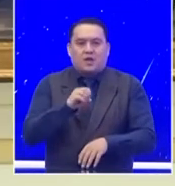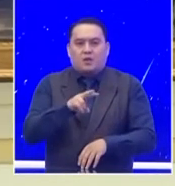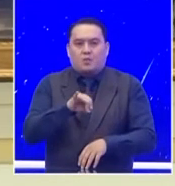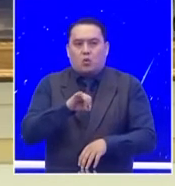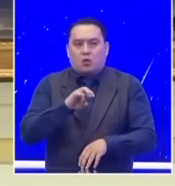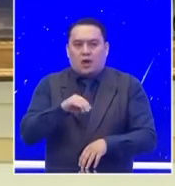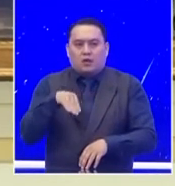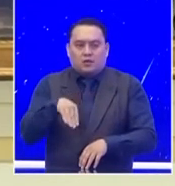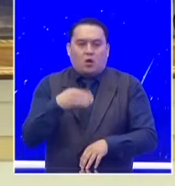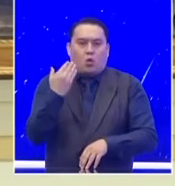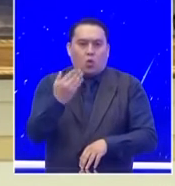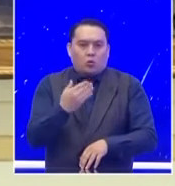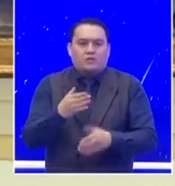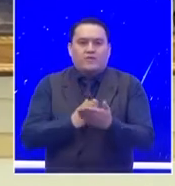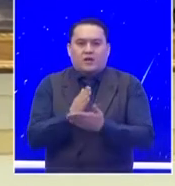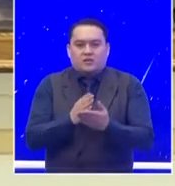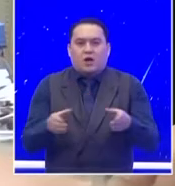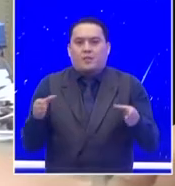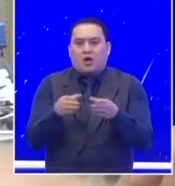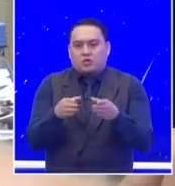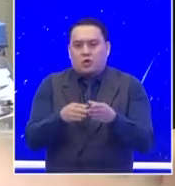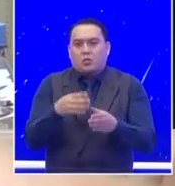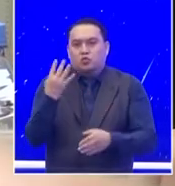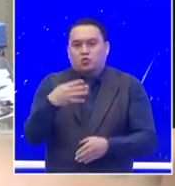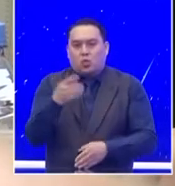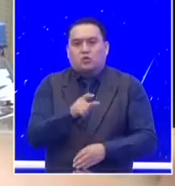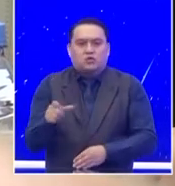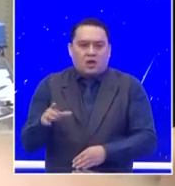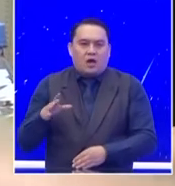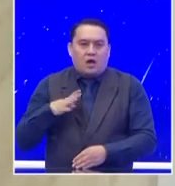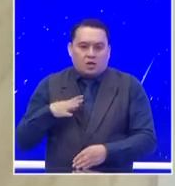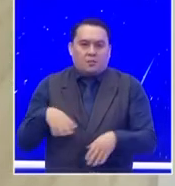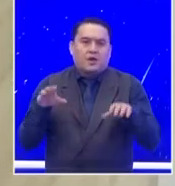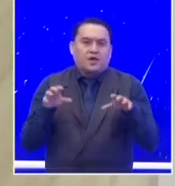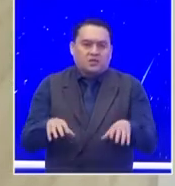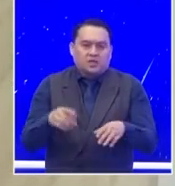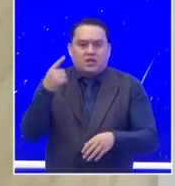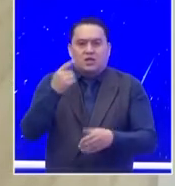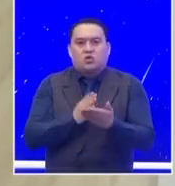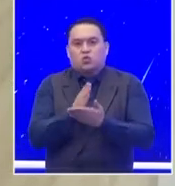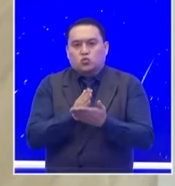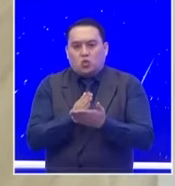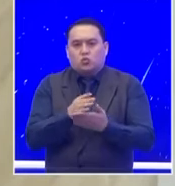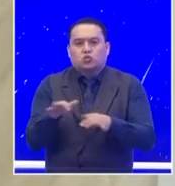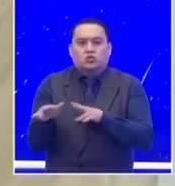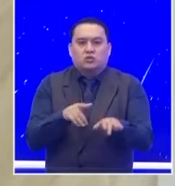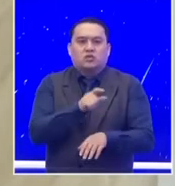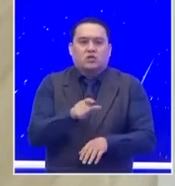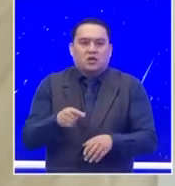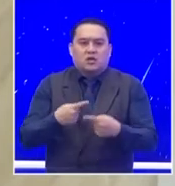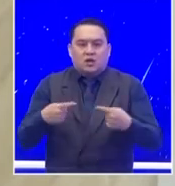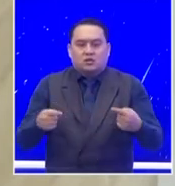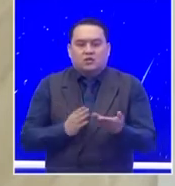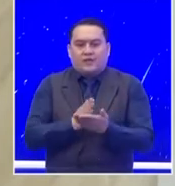Ербулат Турумбетов. Всего в ветеранском объединении состоят более 40 человек. Это представители интеллигенции и заслуженные